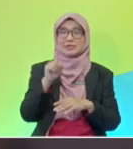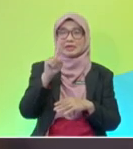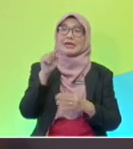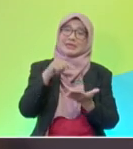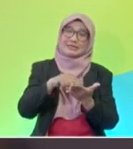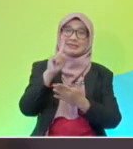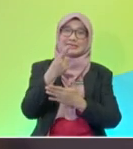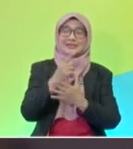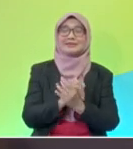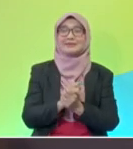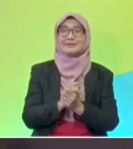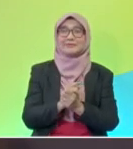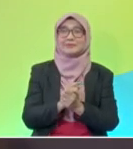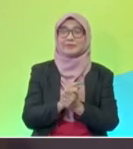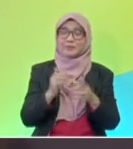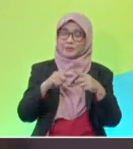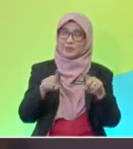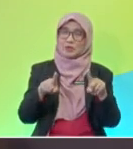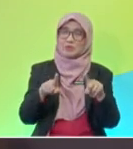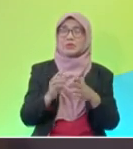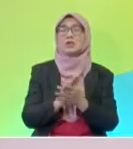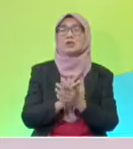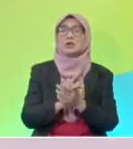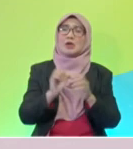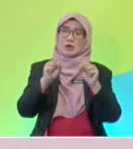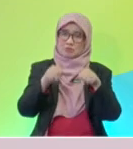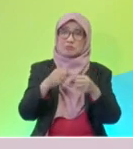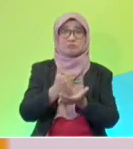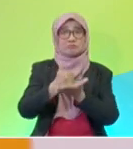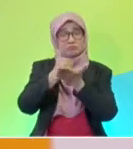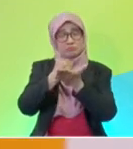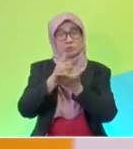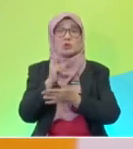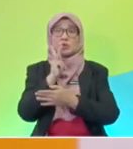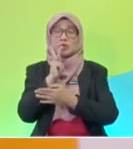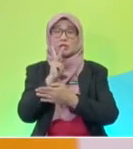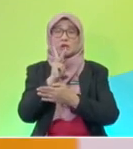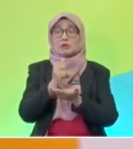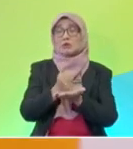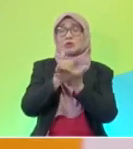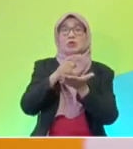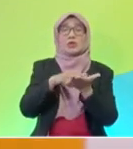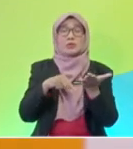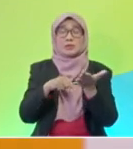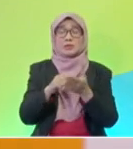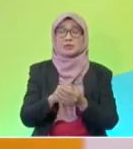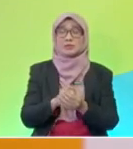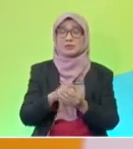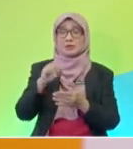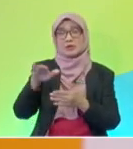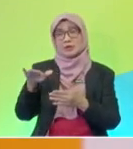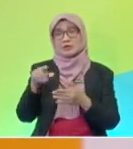betul Mar pergi kat Kakak tapi adik ya boleh tolong Kakak tolong tolong apa Kakak Adik apa